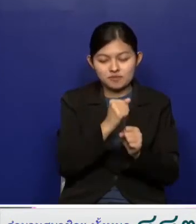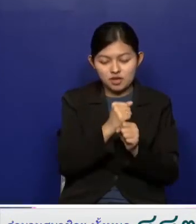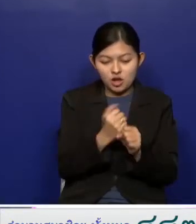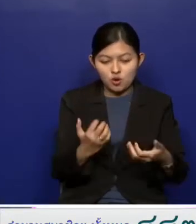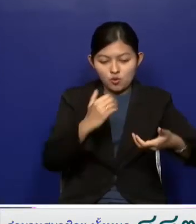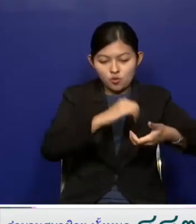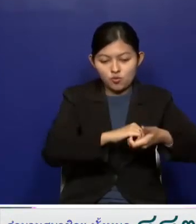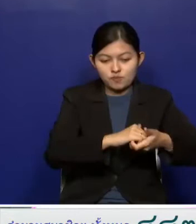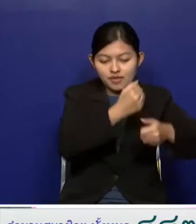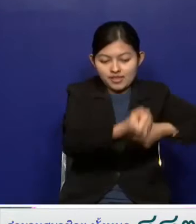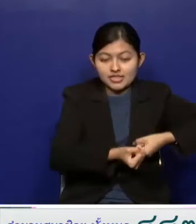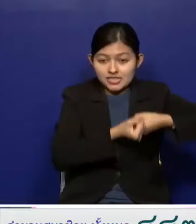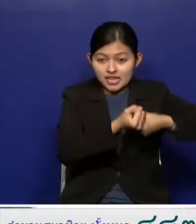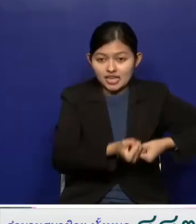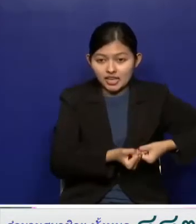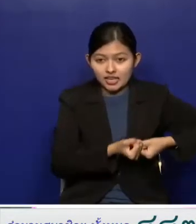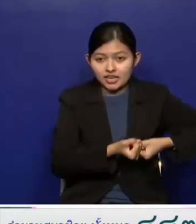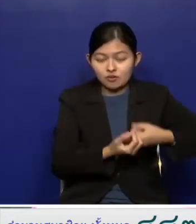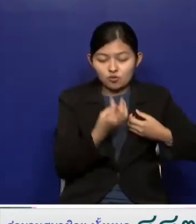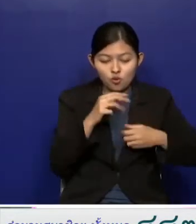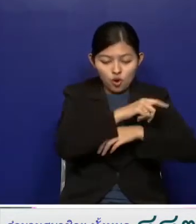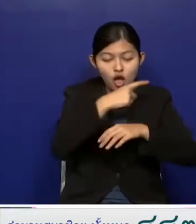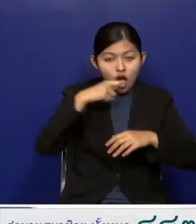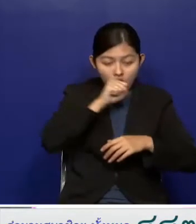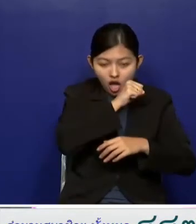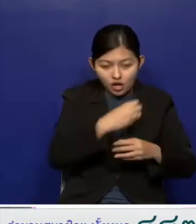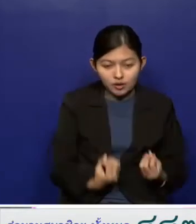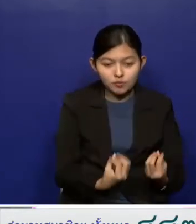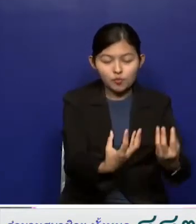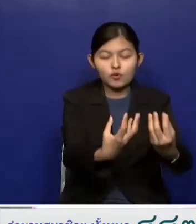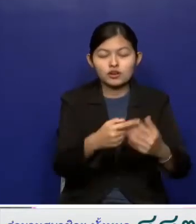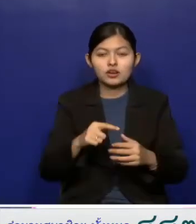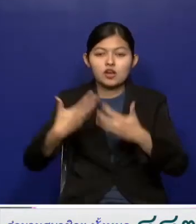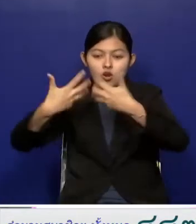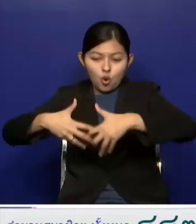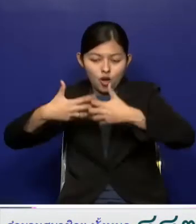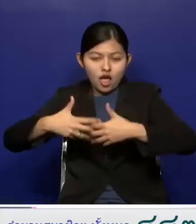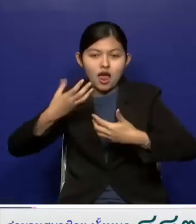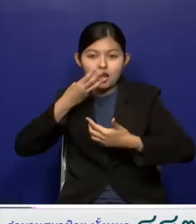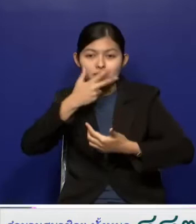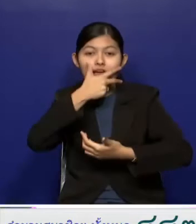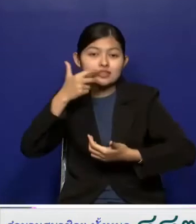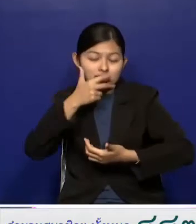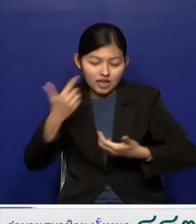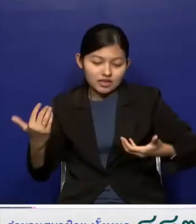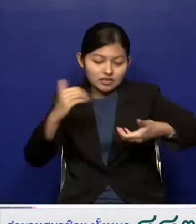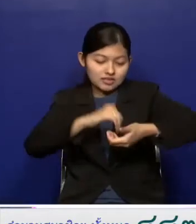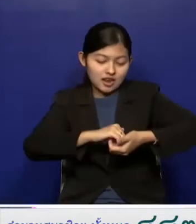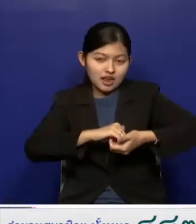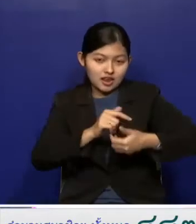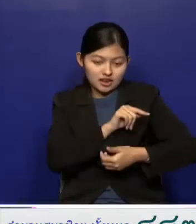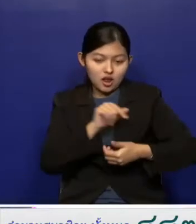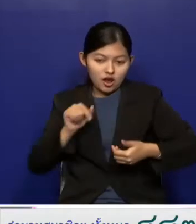ระหว่างเกษตรกรผู้ปลูกอ้อยและโรงงานน้ำตาลผู้ผลิตน้ำตาลทรายนำผลประโย